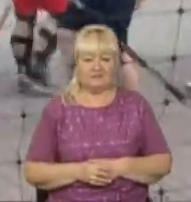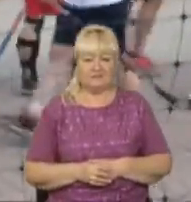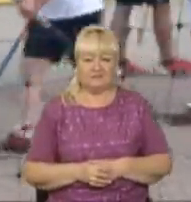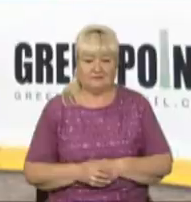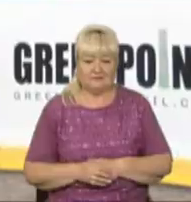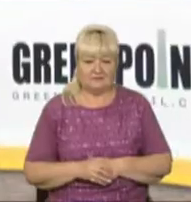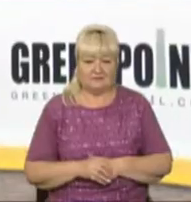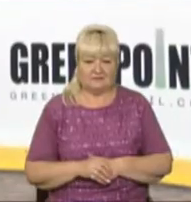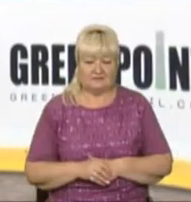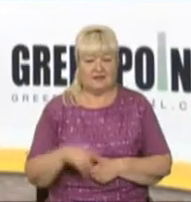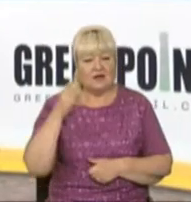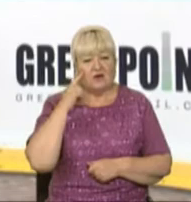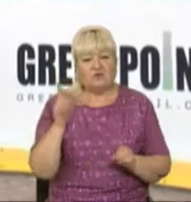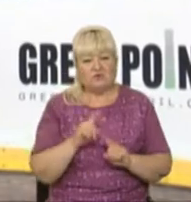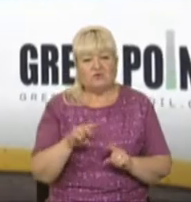Але думаю,